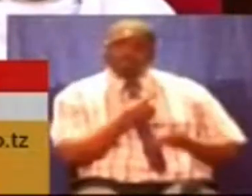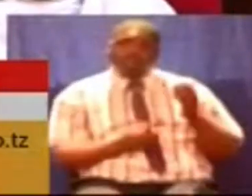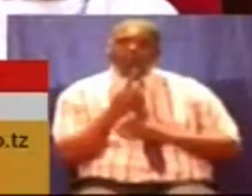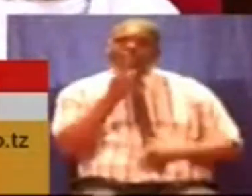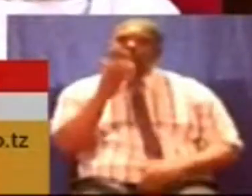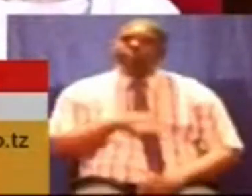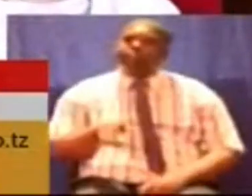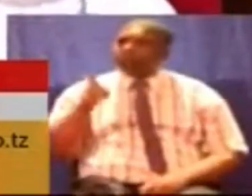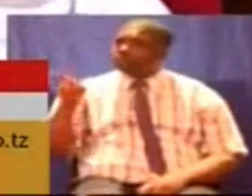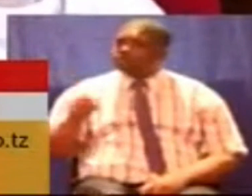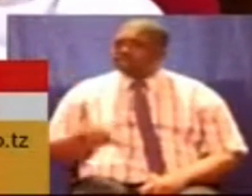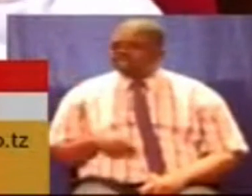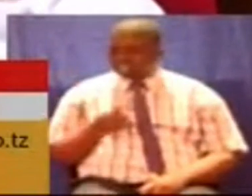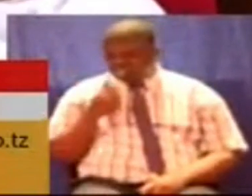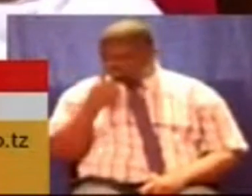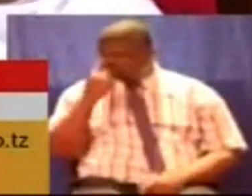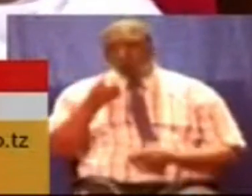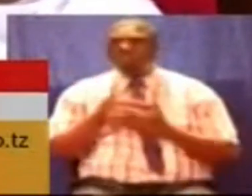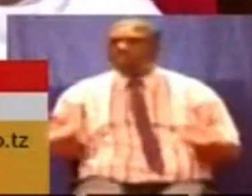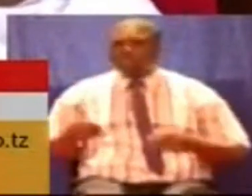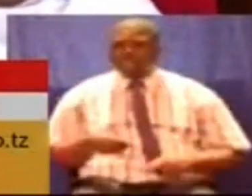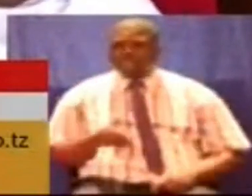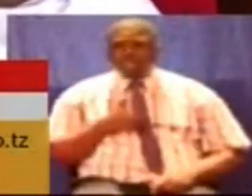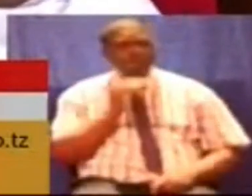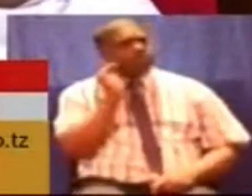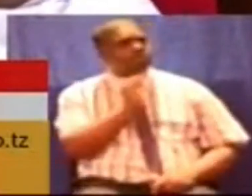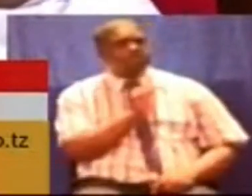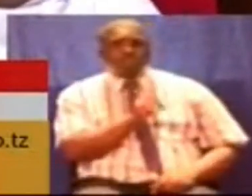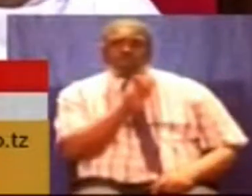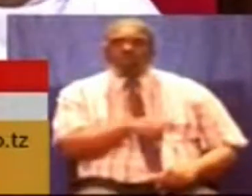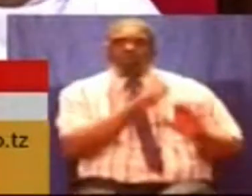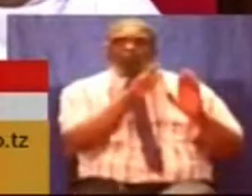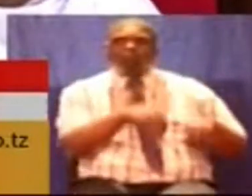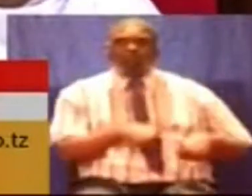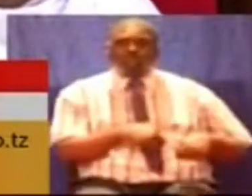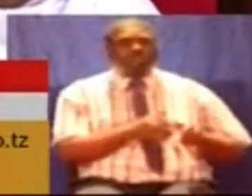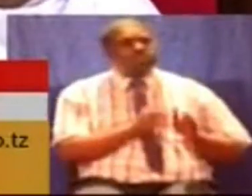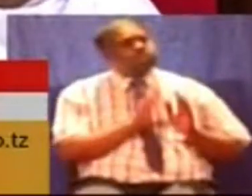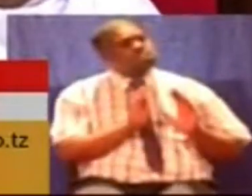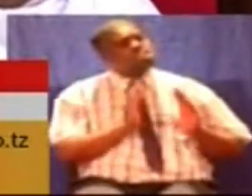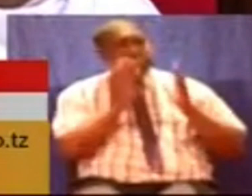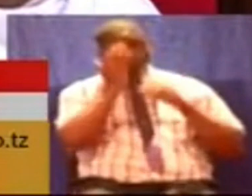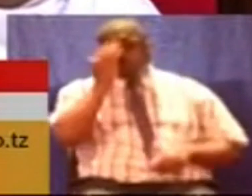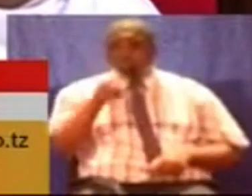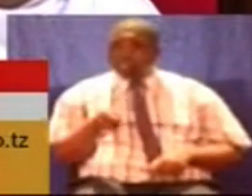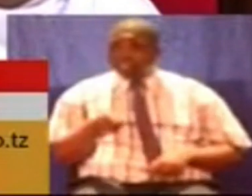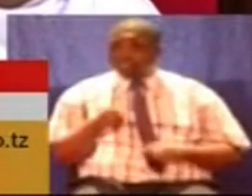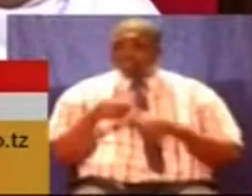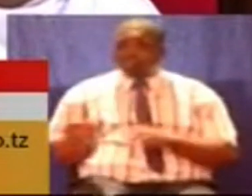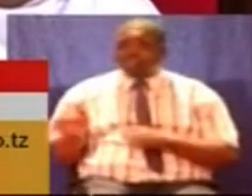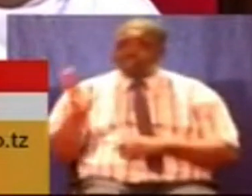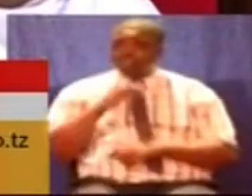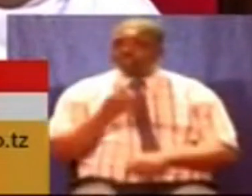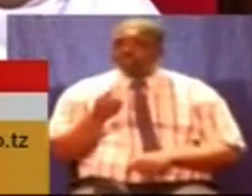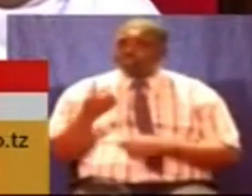Zanzibar, lakini hana kiburi, na ndio maana nataka niwaambie wabunge wenzangu, ishini mkijua dunia hii, tuachane na kiburi. Siku